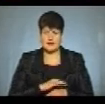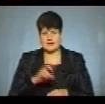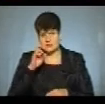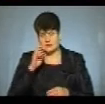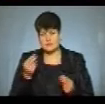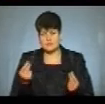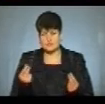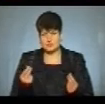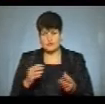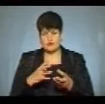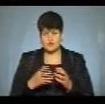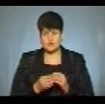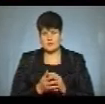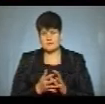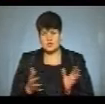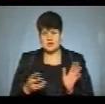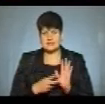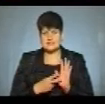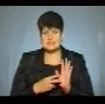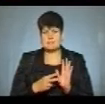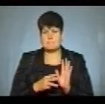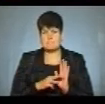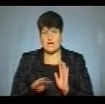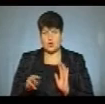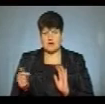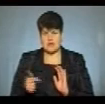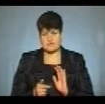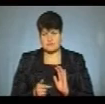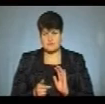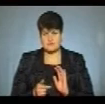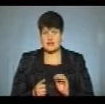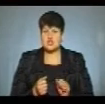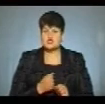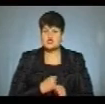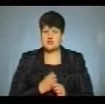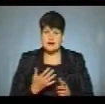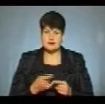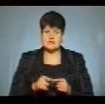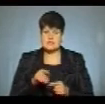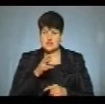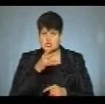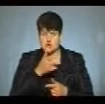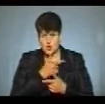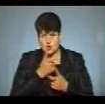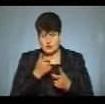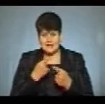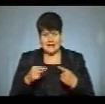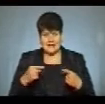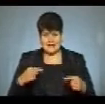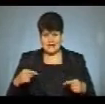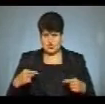грошовими коштами у сумі понад 7 мільйонів гривень. На жаль, на даний час розголошення інших